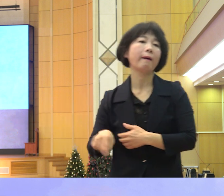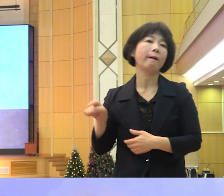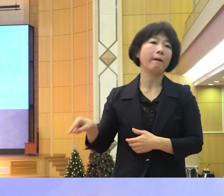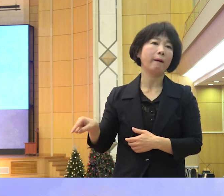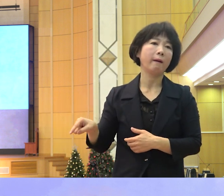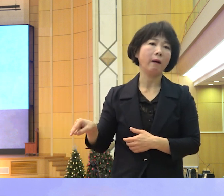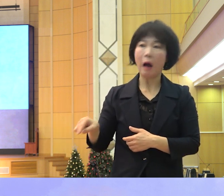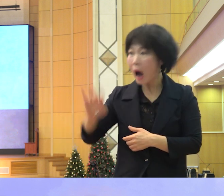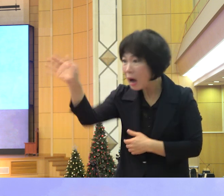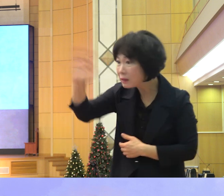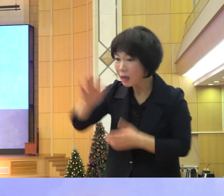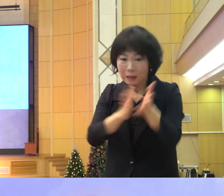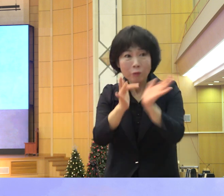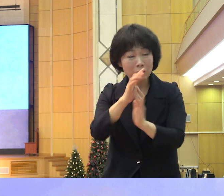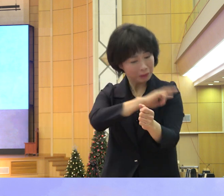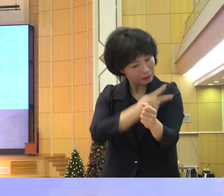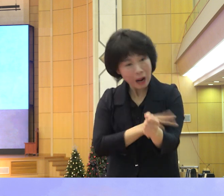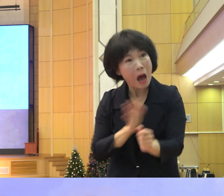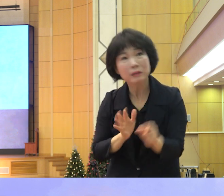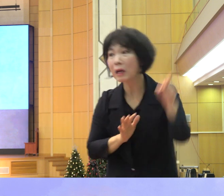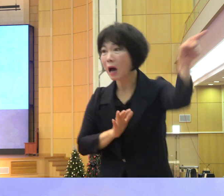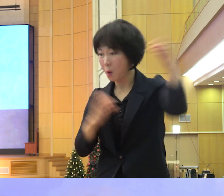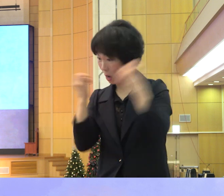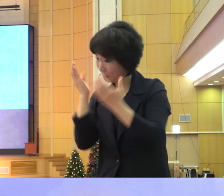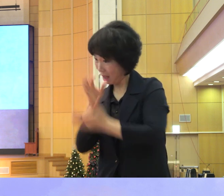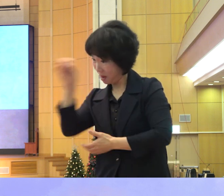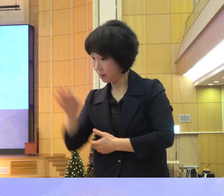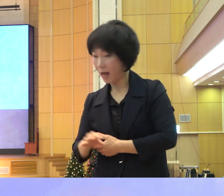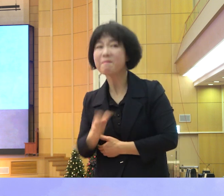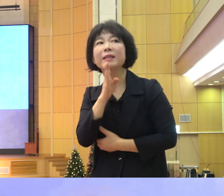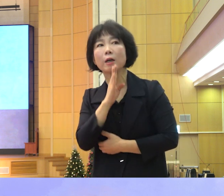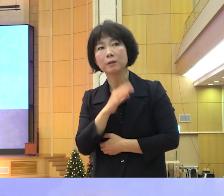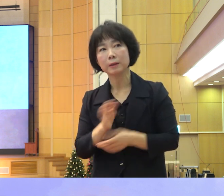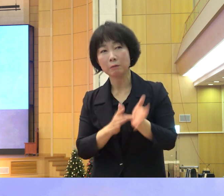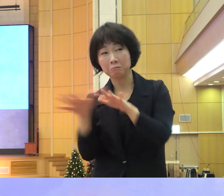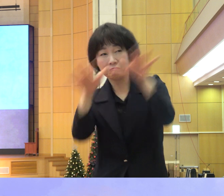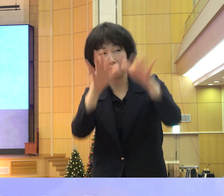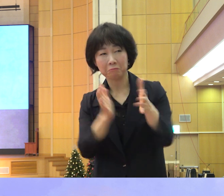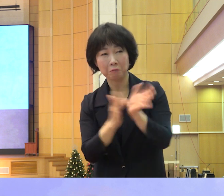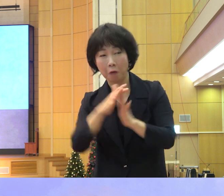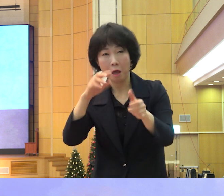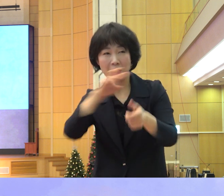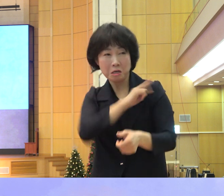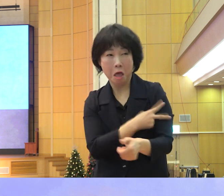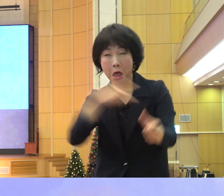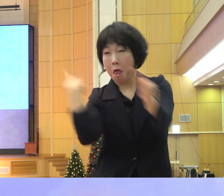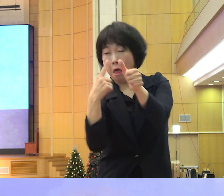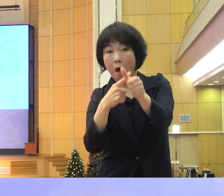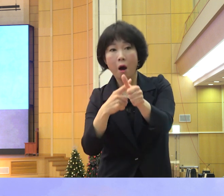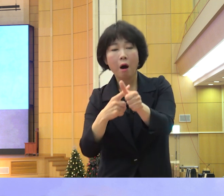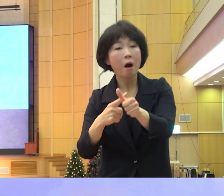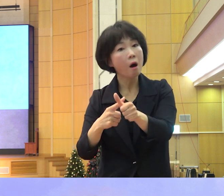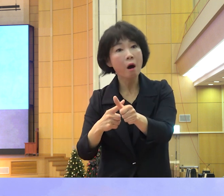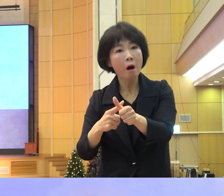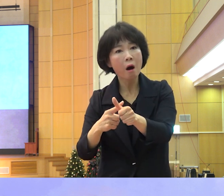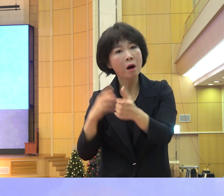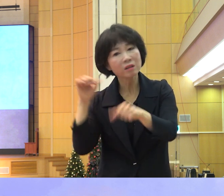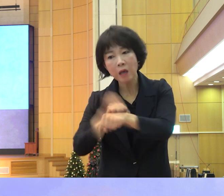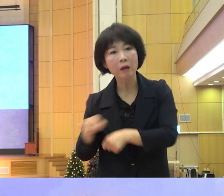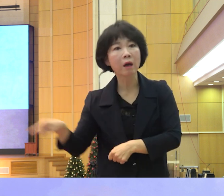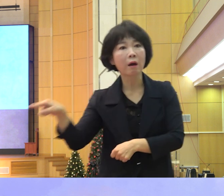그 당시에 예수님을 시기하고 질투해서 이단이라고 그랬는데, 바리새인 파에 속해 있는 이